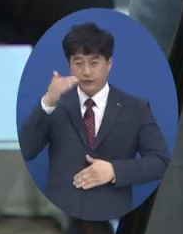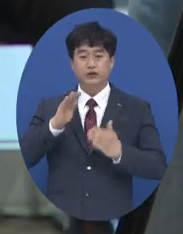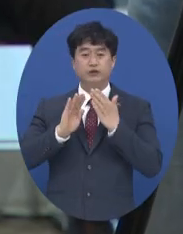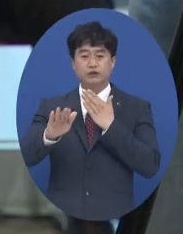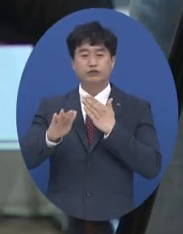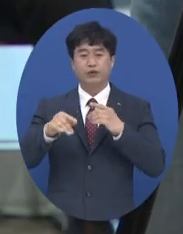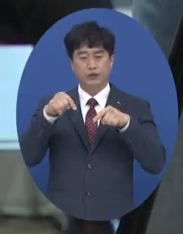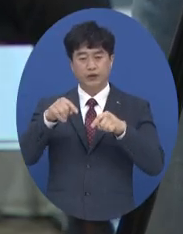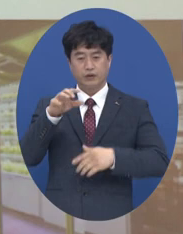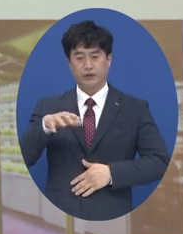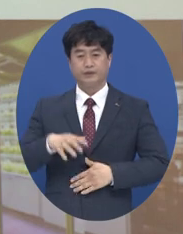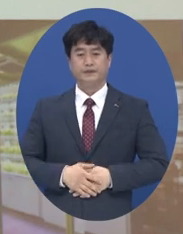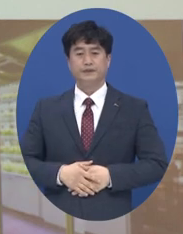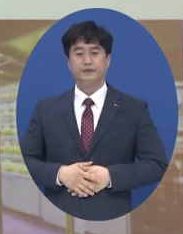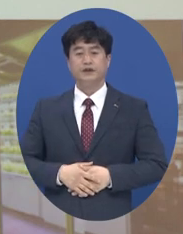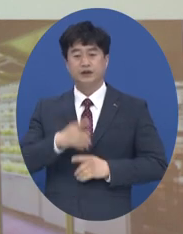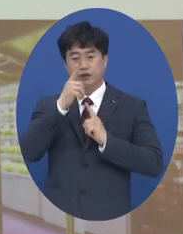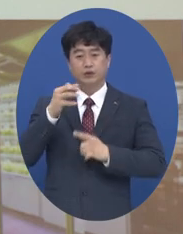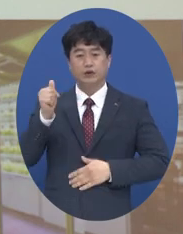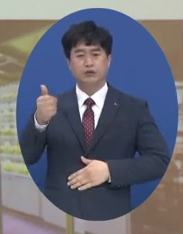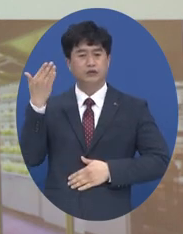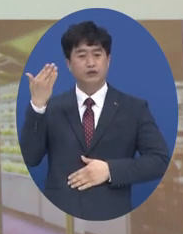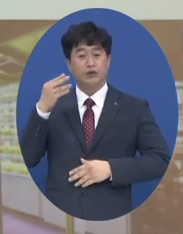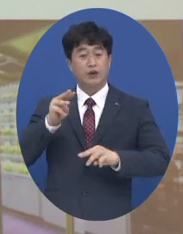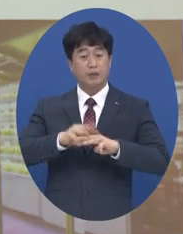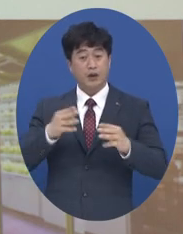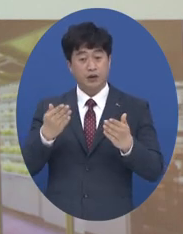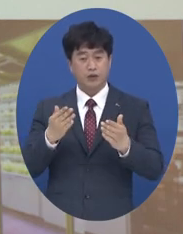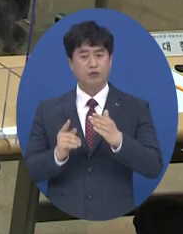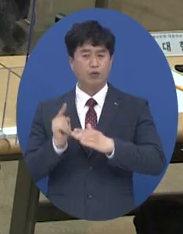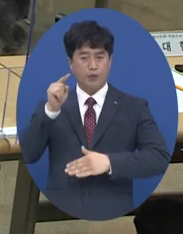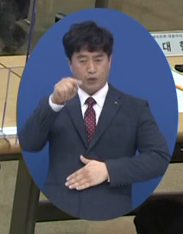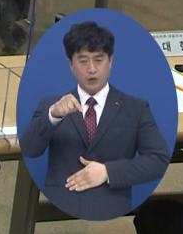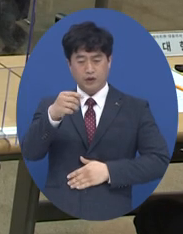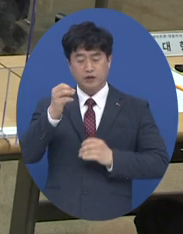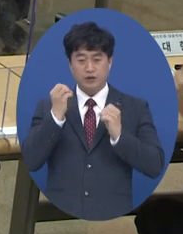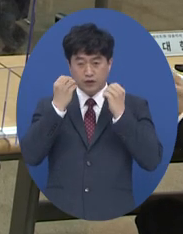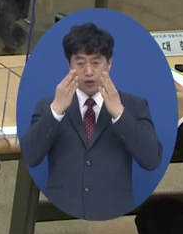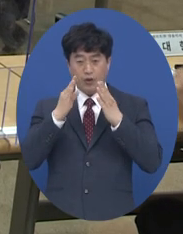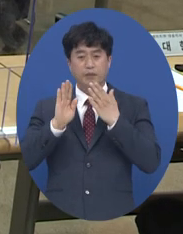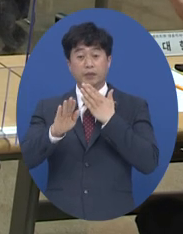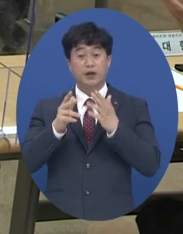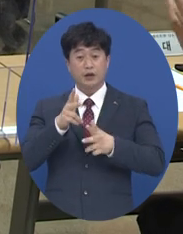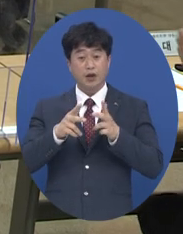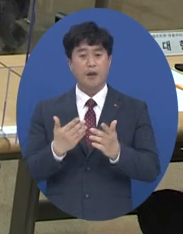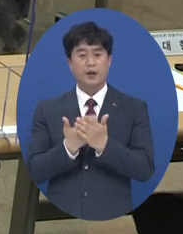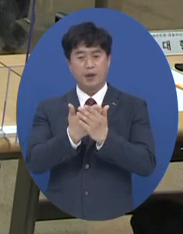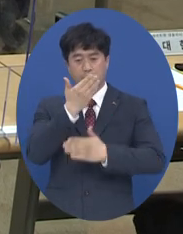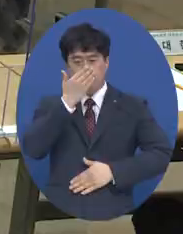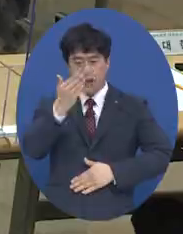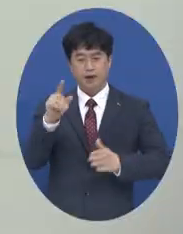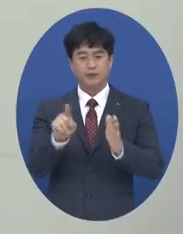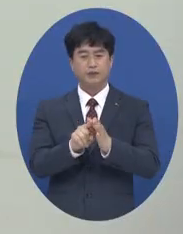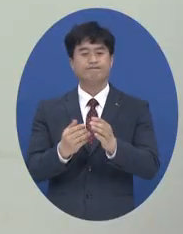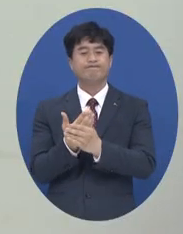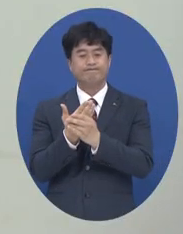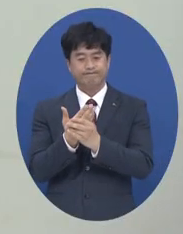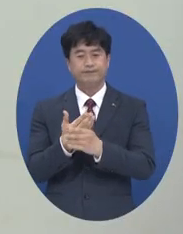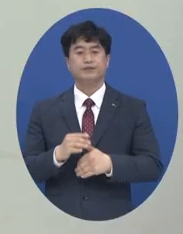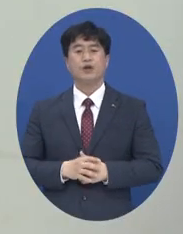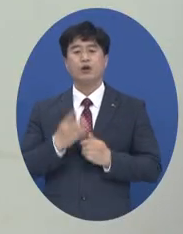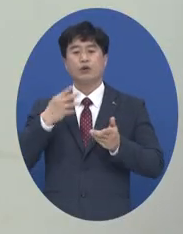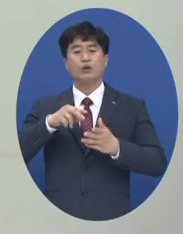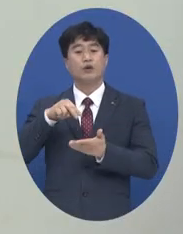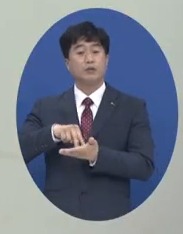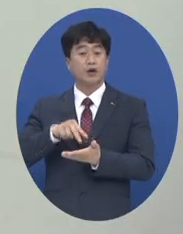자리가 마련됐습니다. 이 지사는 기존 농업을 대체하는 수준을 넘어 새로운 미래 산업으로 충분히 발전할 수 있다는 믿음이 생겼다면서